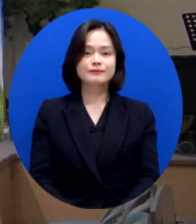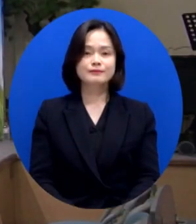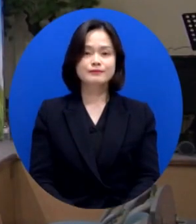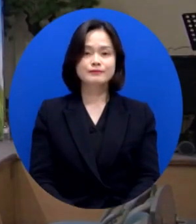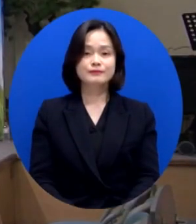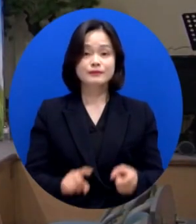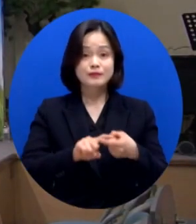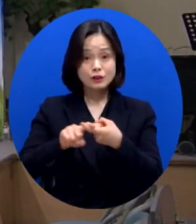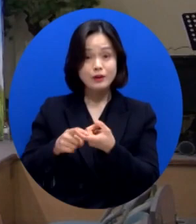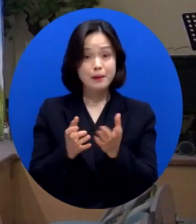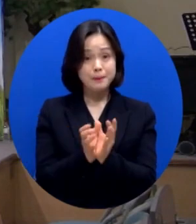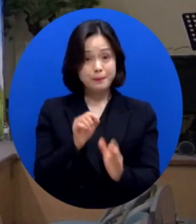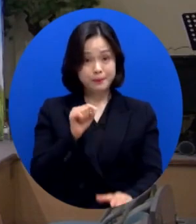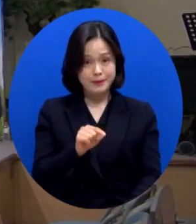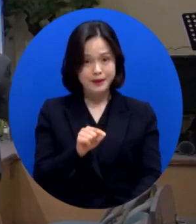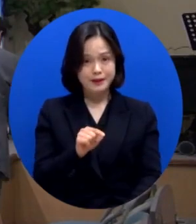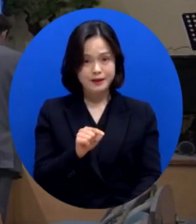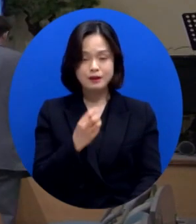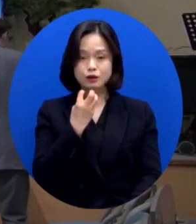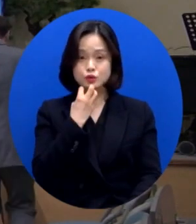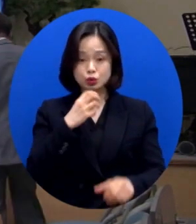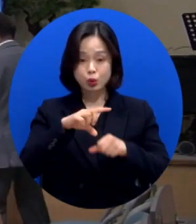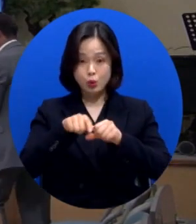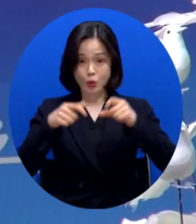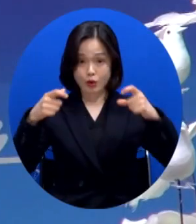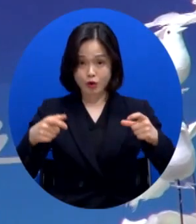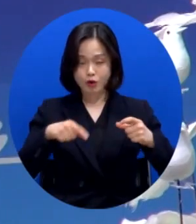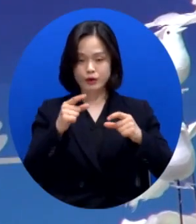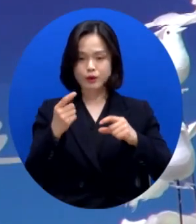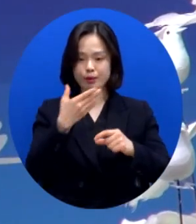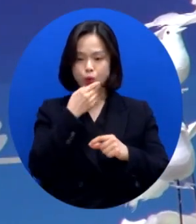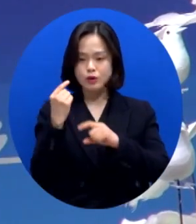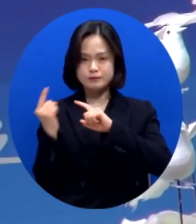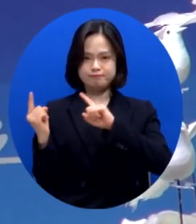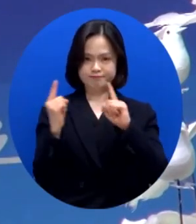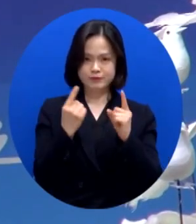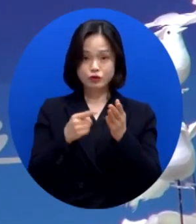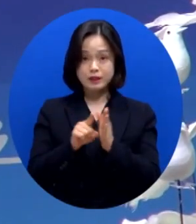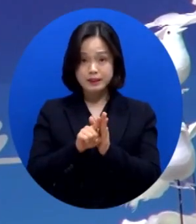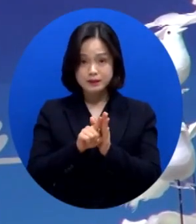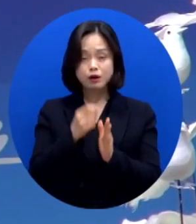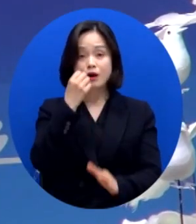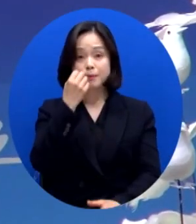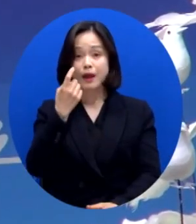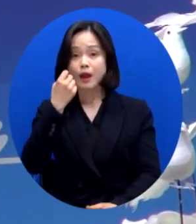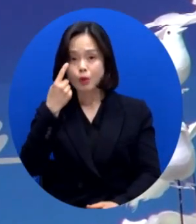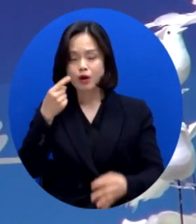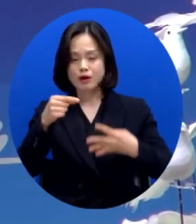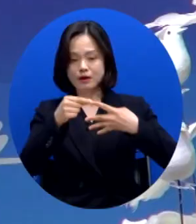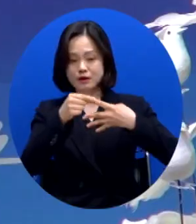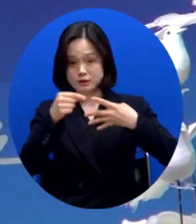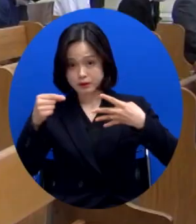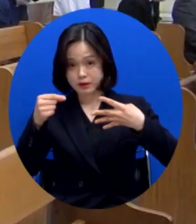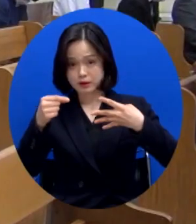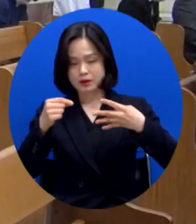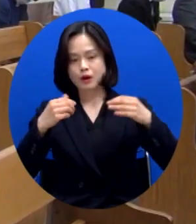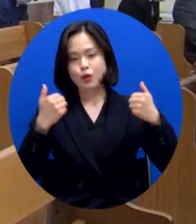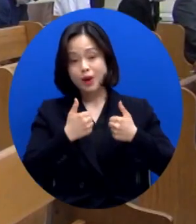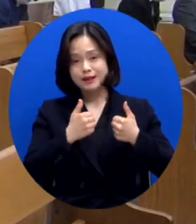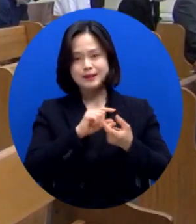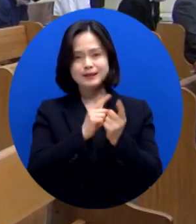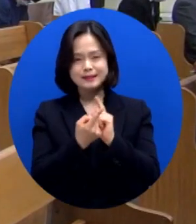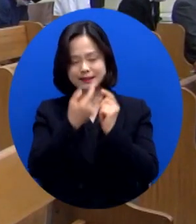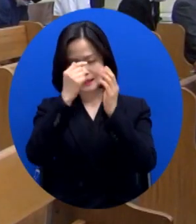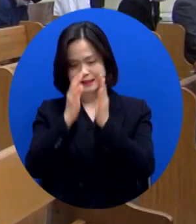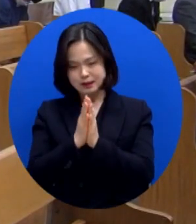수도권 장로회 연합회는 수도권 복음화를 위한 기도운동의 일환으로 매월 진행해온 정기 원례회를 대신해 원례